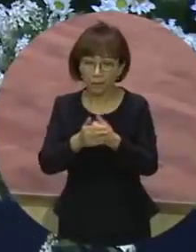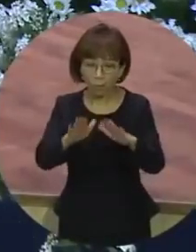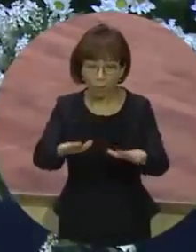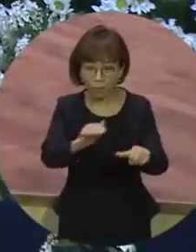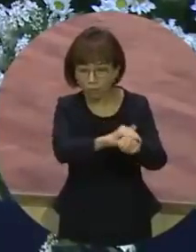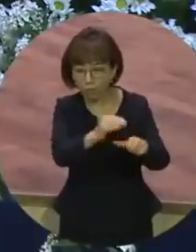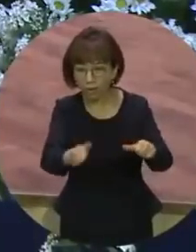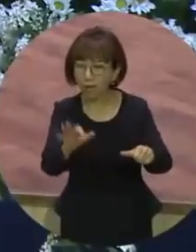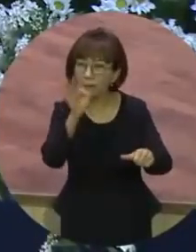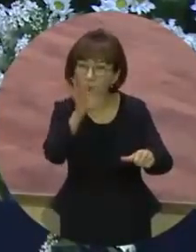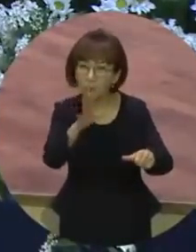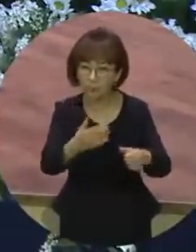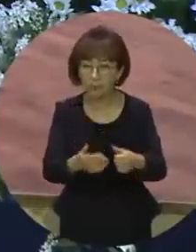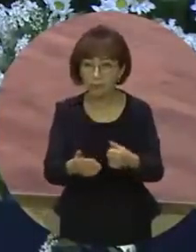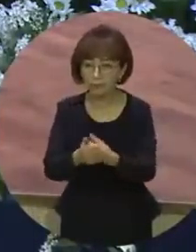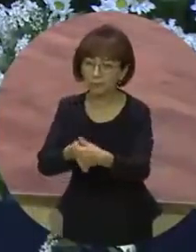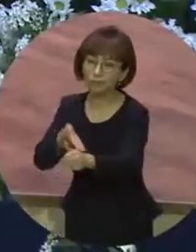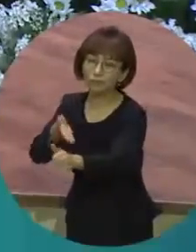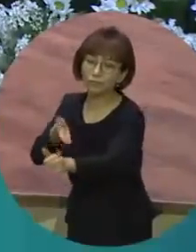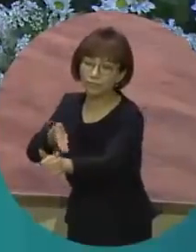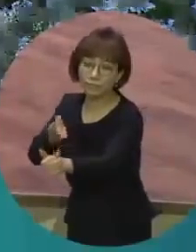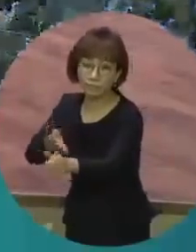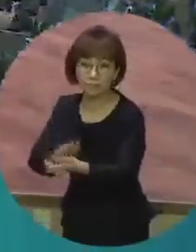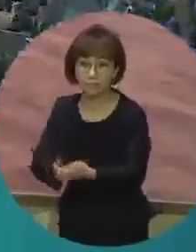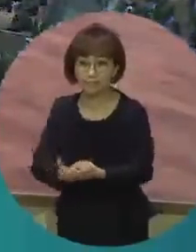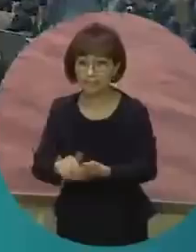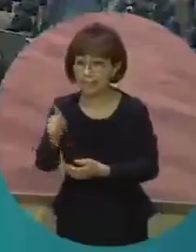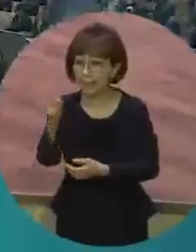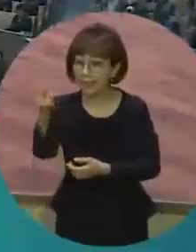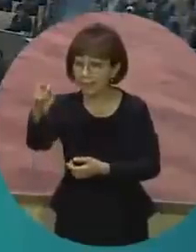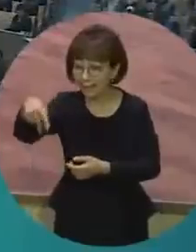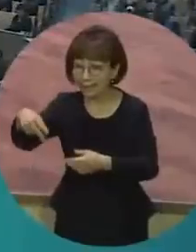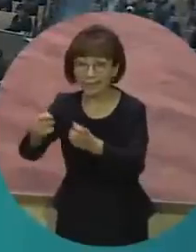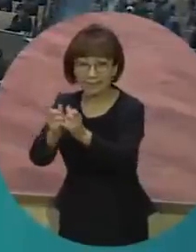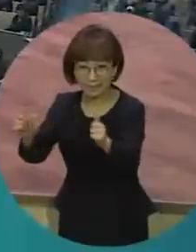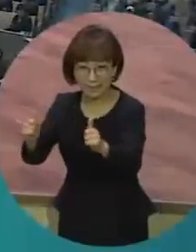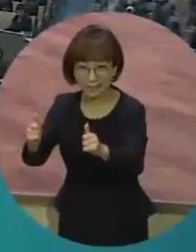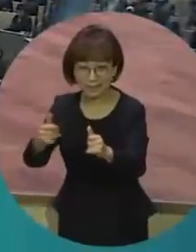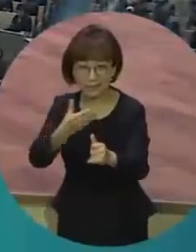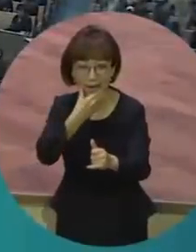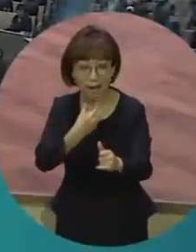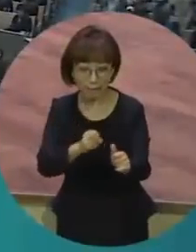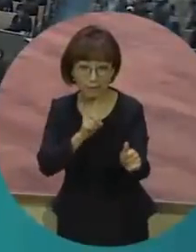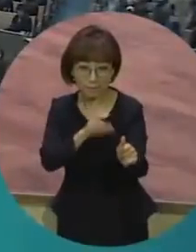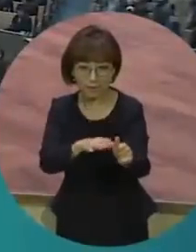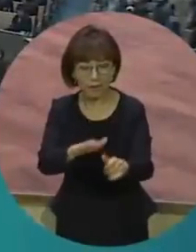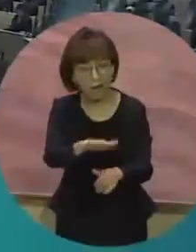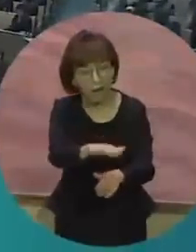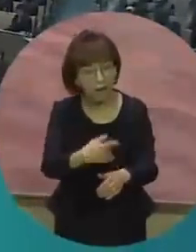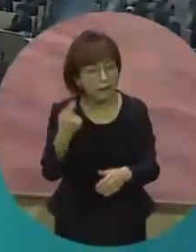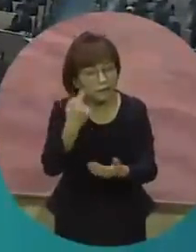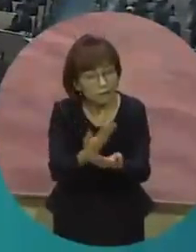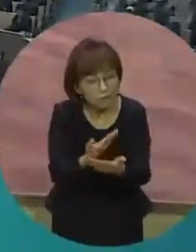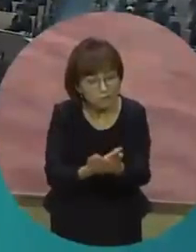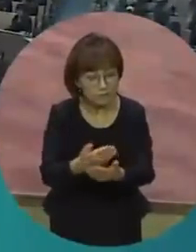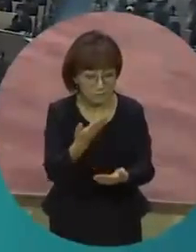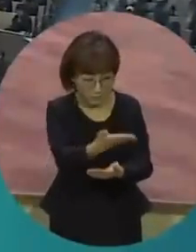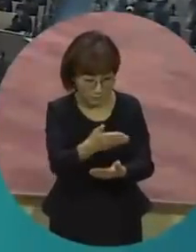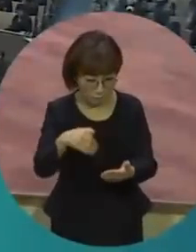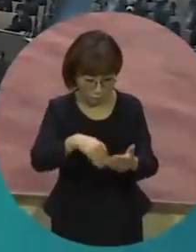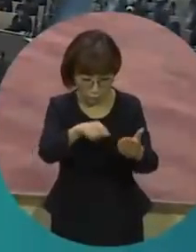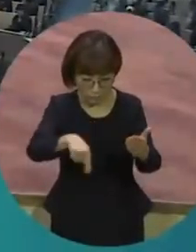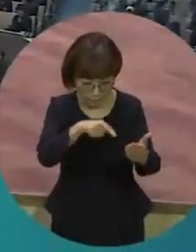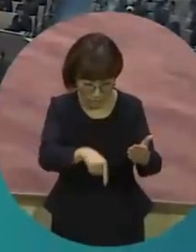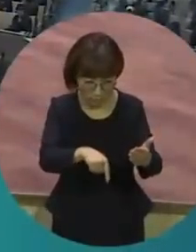없단 말이에요. 자, 5절입니다. 해쪽 속에 아브라함에게 대답하여 이르되 내 주여 들어소서. 당신은 우리 가운데 있는